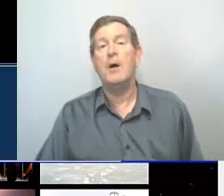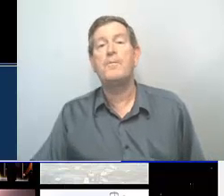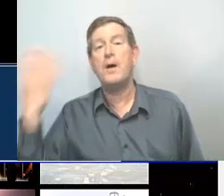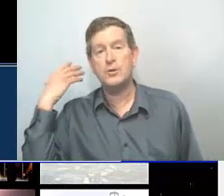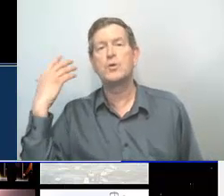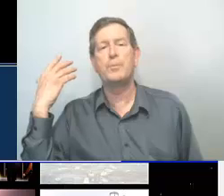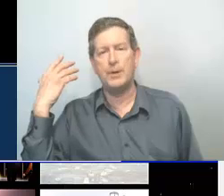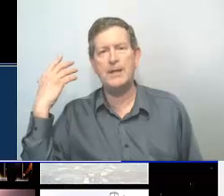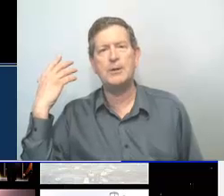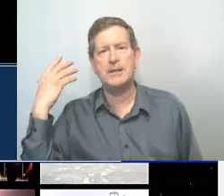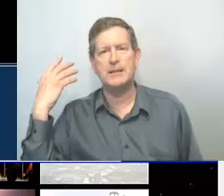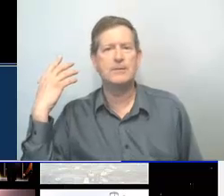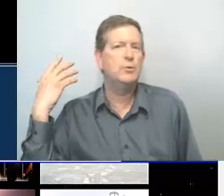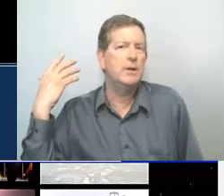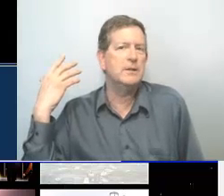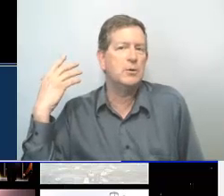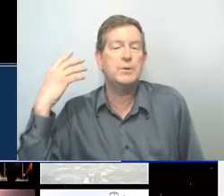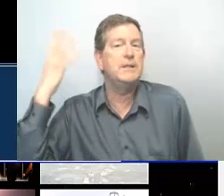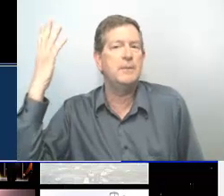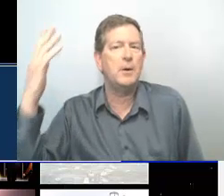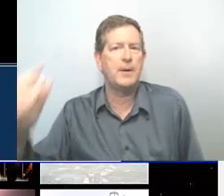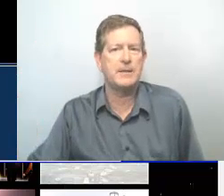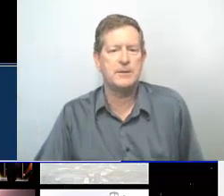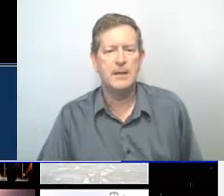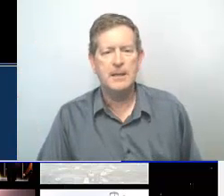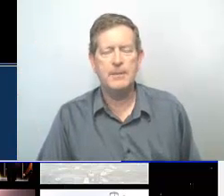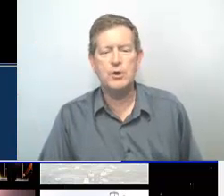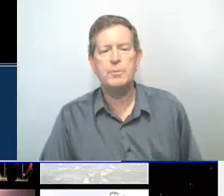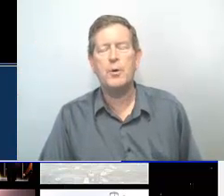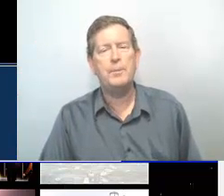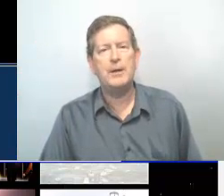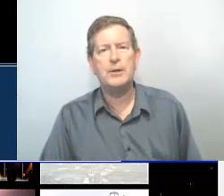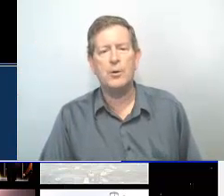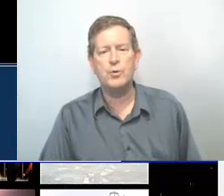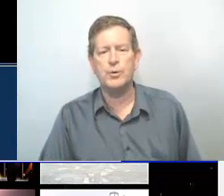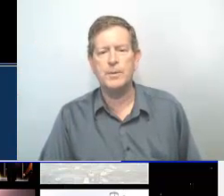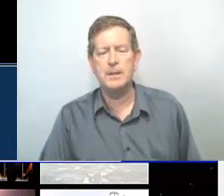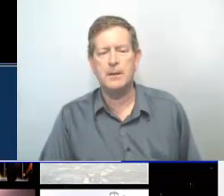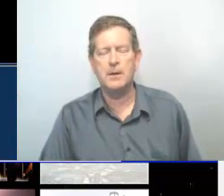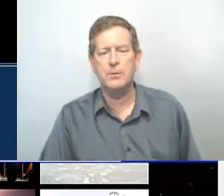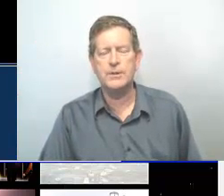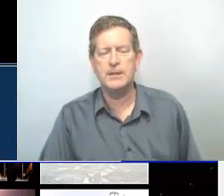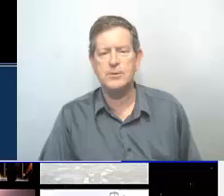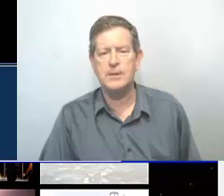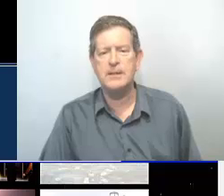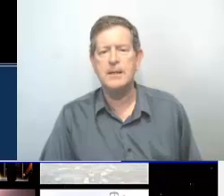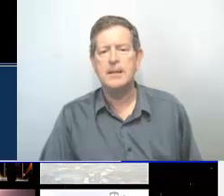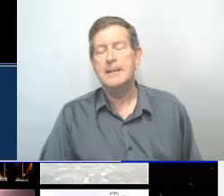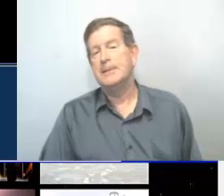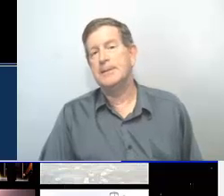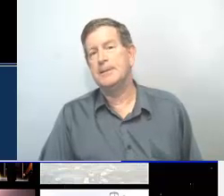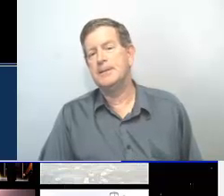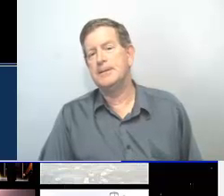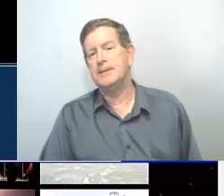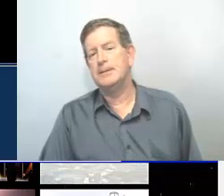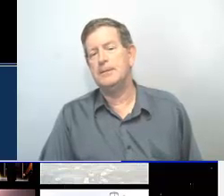le train. En France, je prenais le train, quotidiennement presque. Mais je ne prends pas le train aujourd'hui, aux